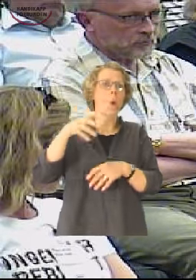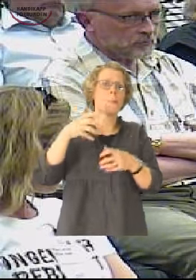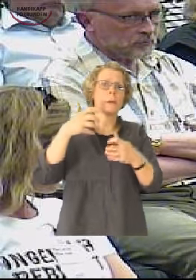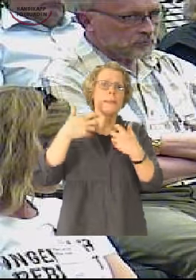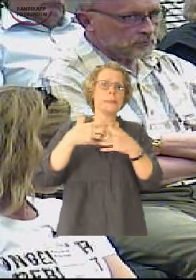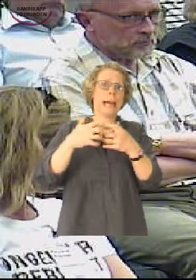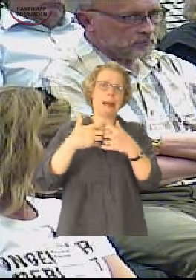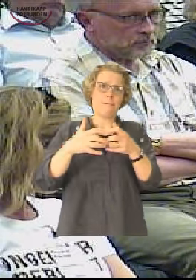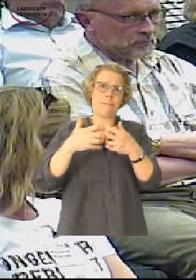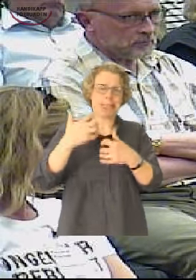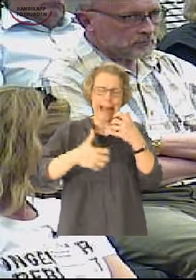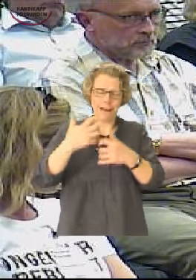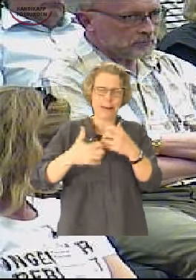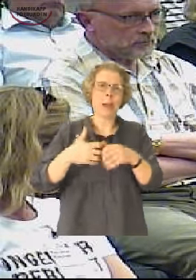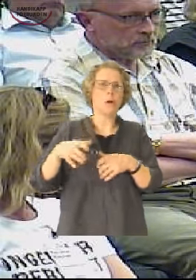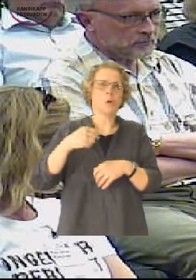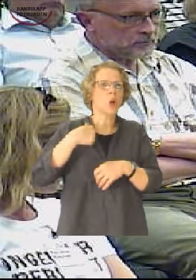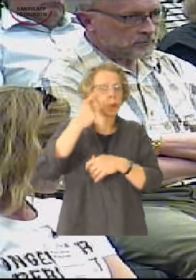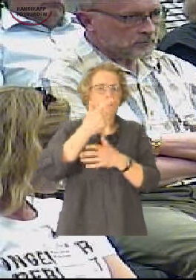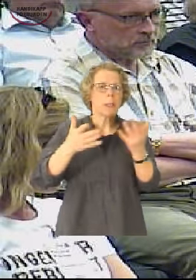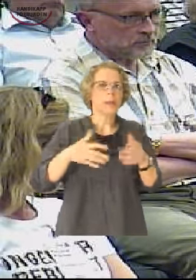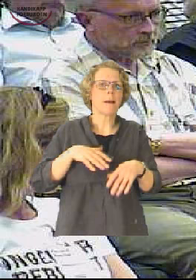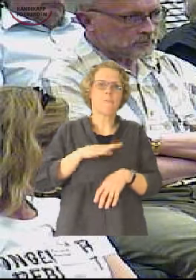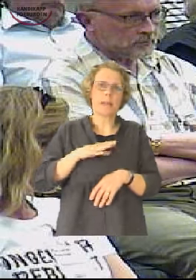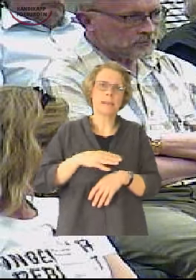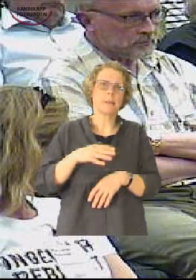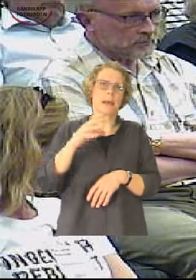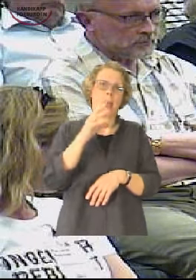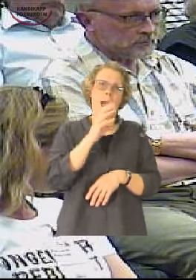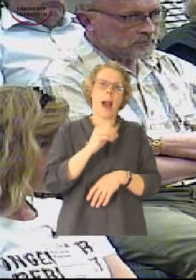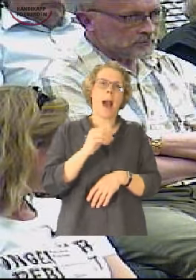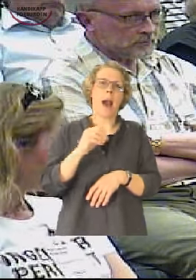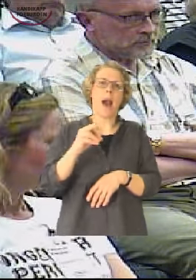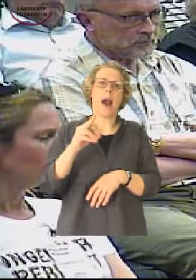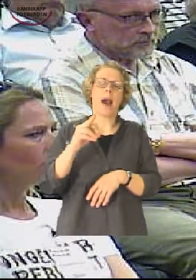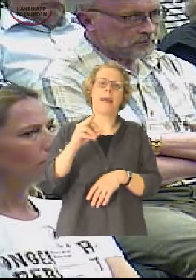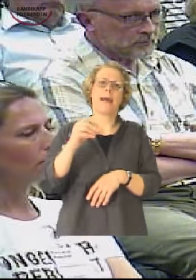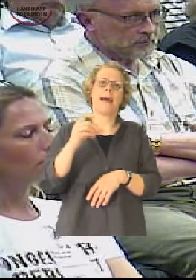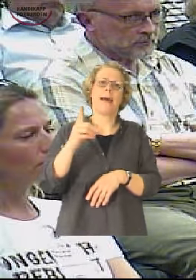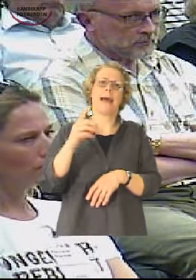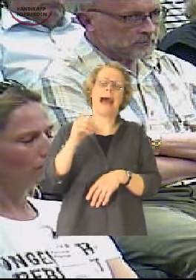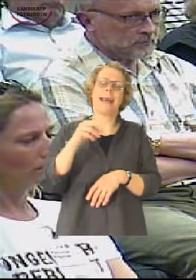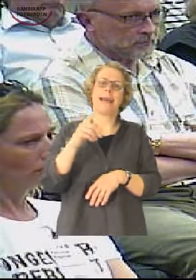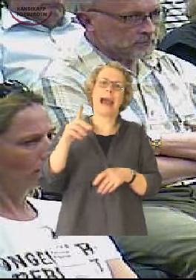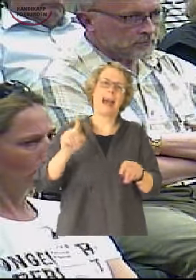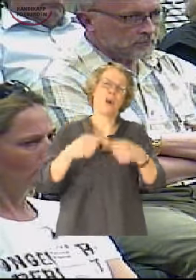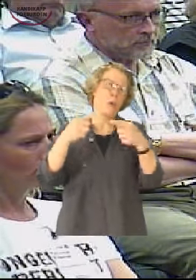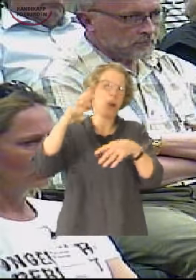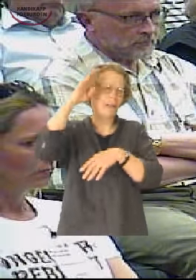allergolog. Möjligtvis någon barnallergolog finns det uppe i Norrbotten. Men